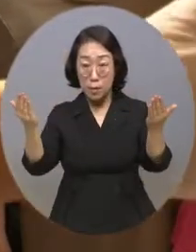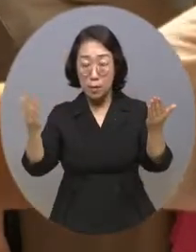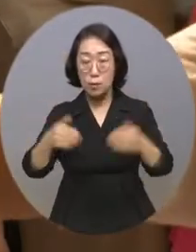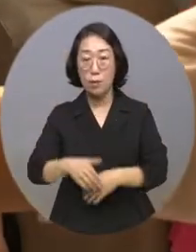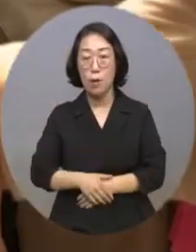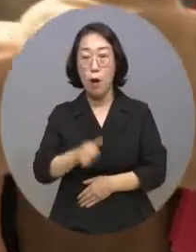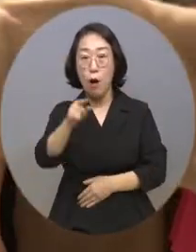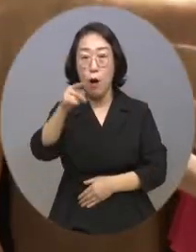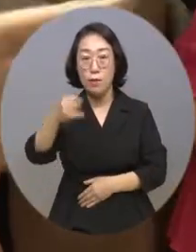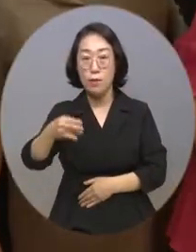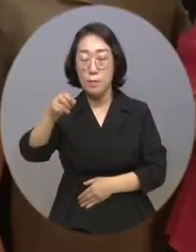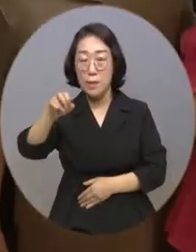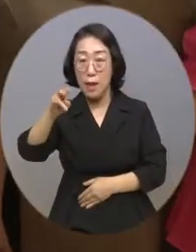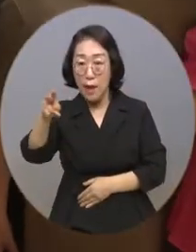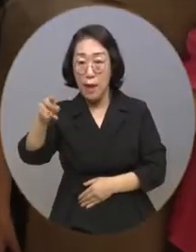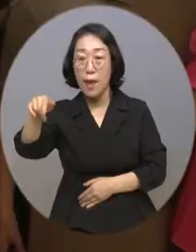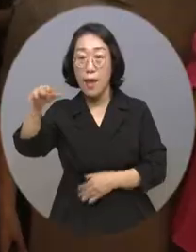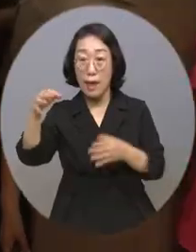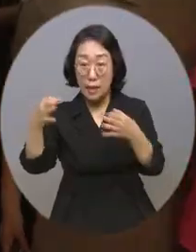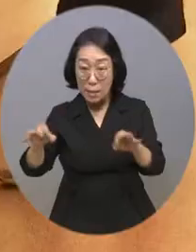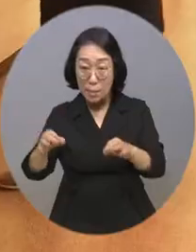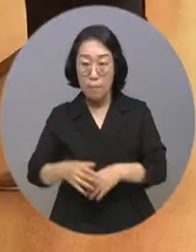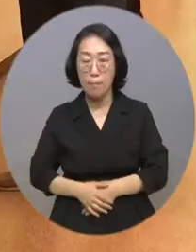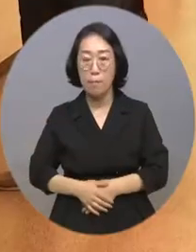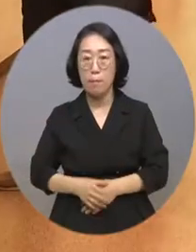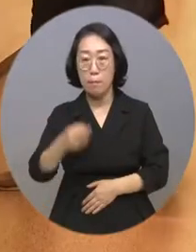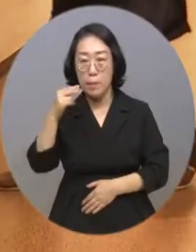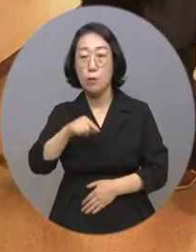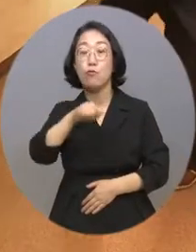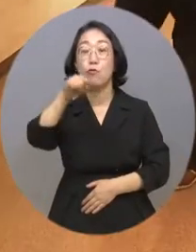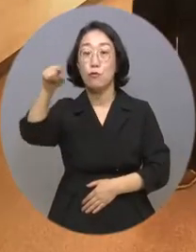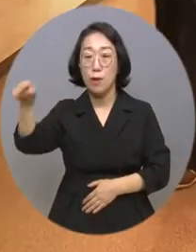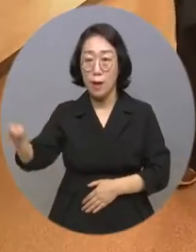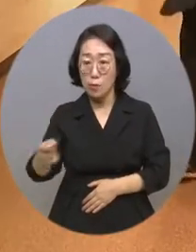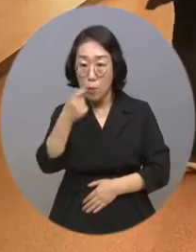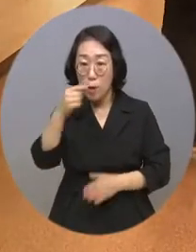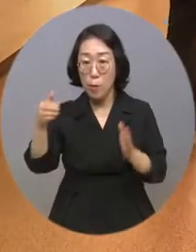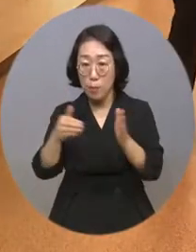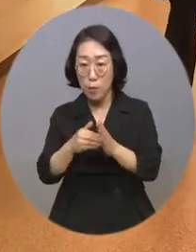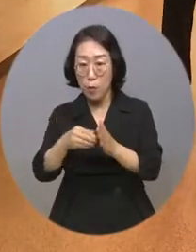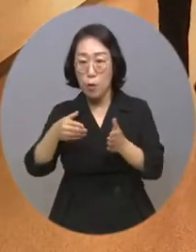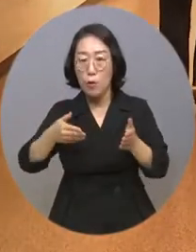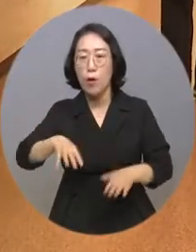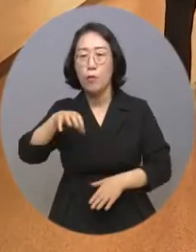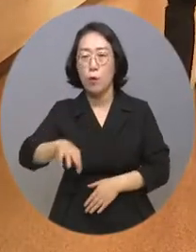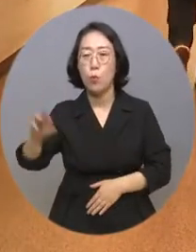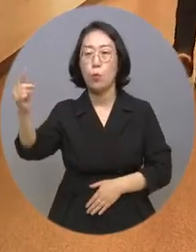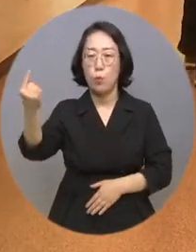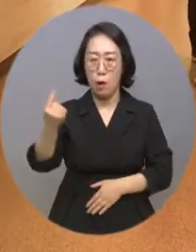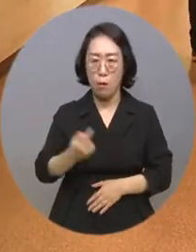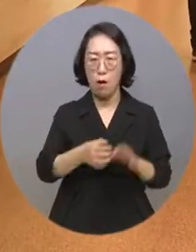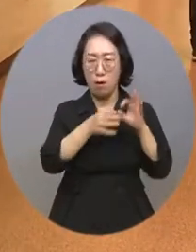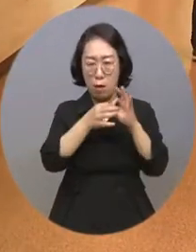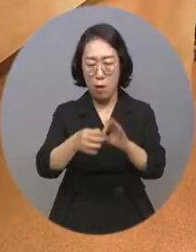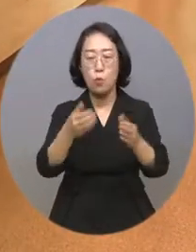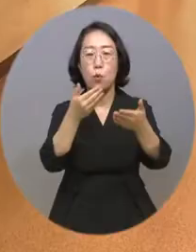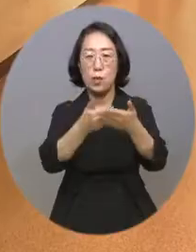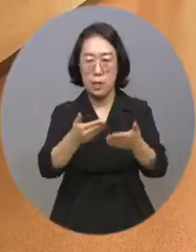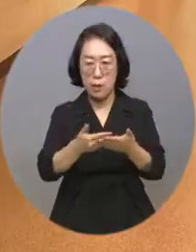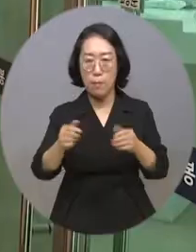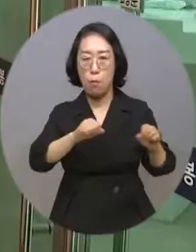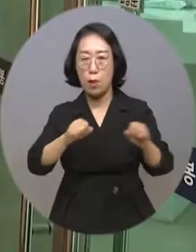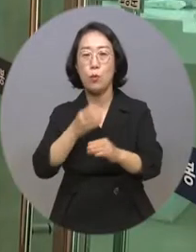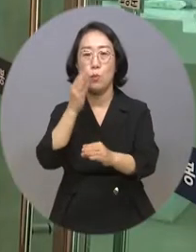김은 미국 플로리다 파나마시티에서 수학한 후 고향인 군산으로 돌아와 꾸준한 작품 활동을 이어오고